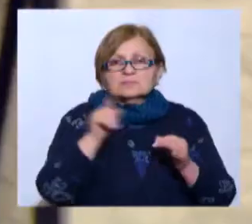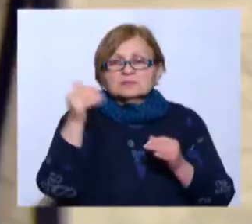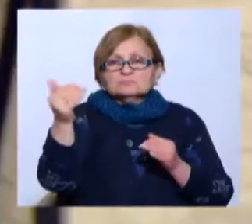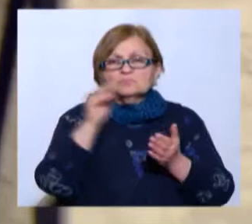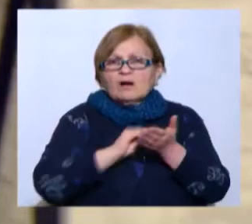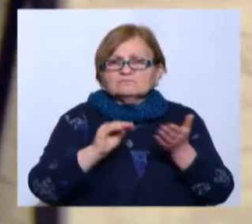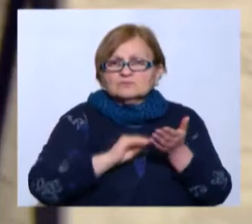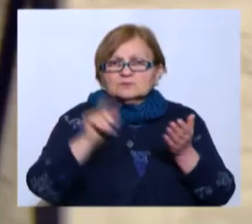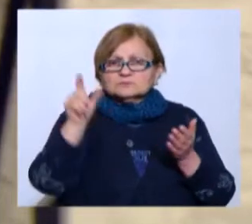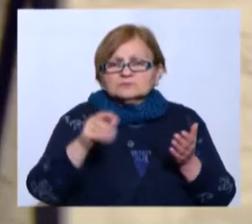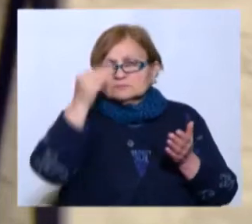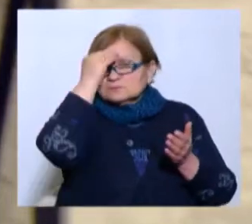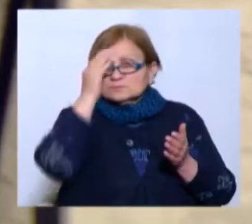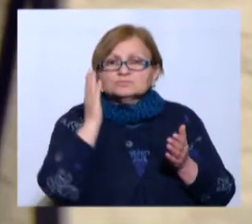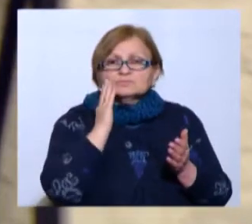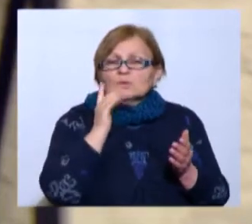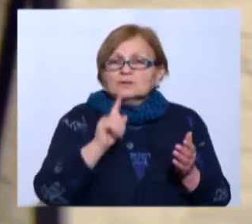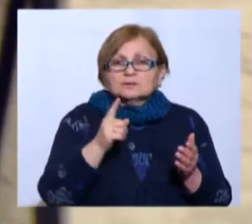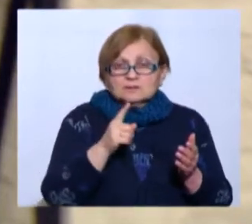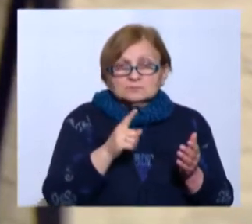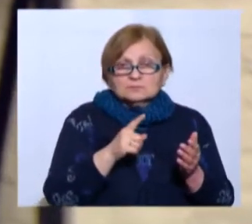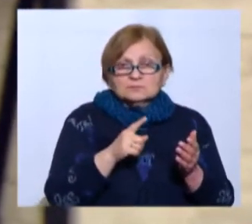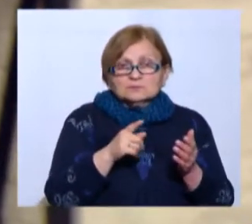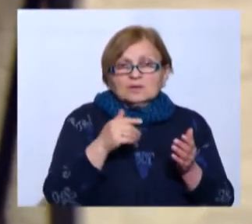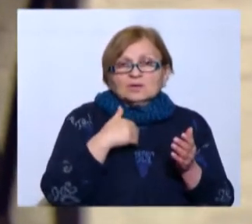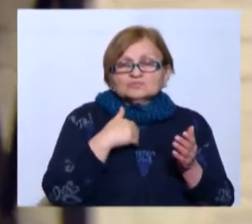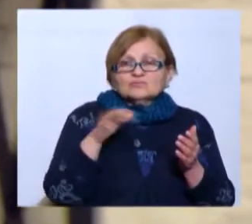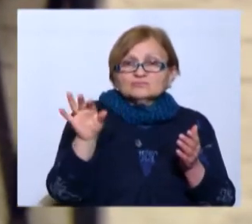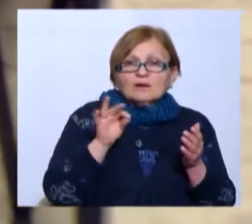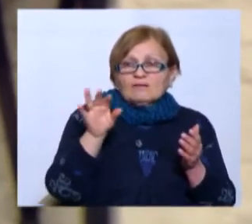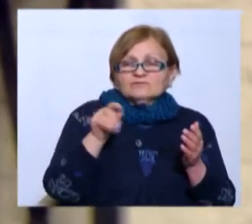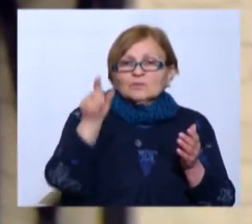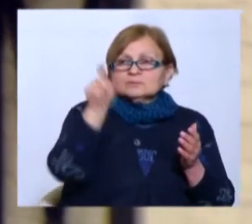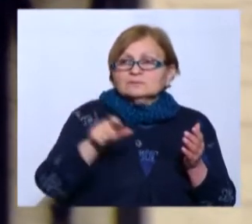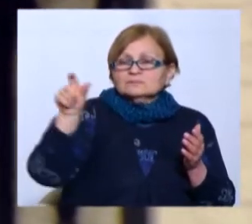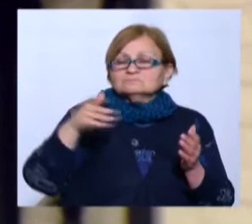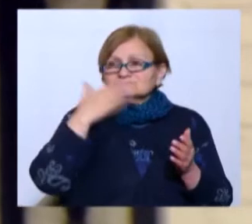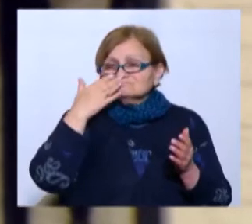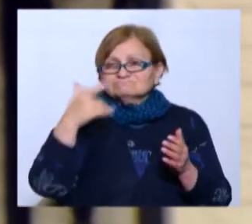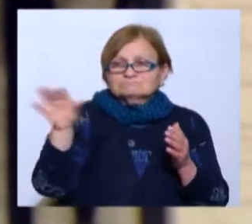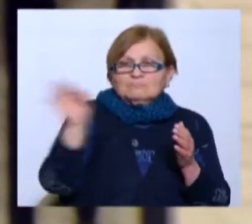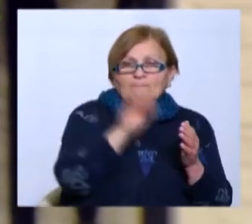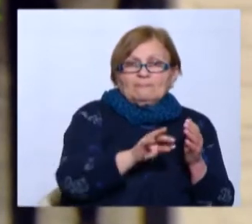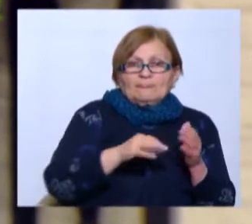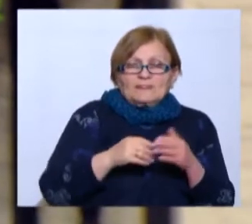მოსაზრება სწორი. ჩვენ შემთხვევაში მაგალითები ტექსტებიდან უნდა ამოვიღოთ.